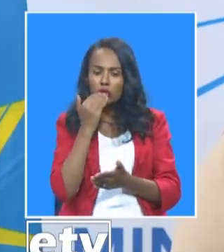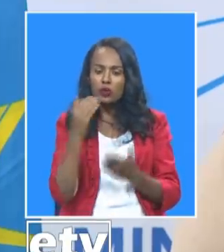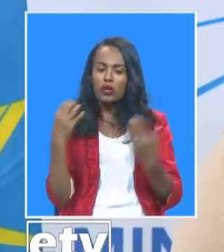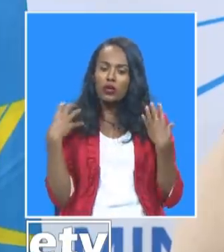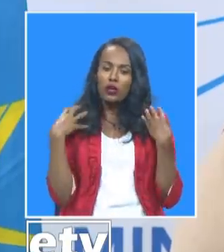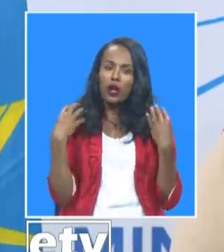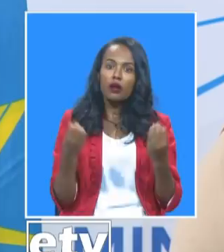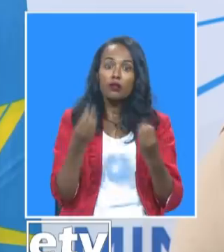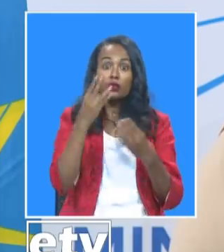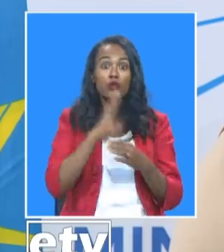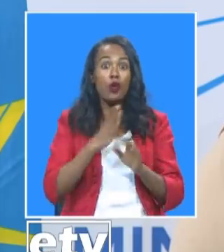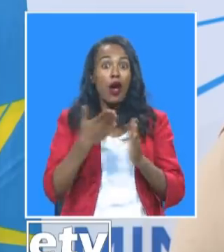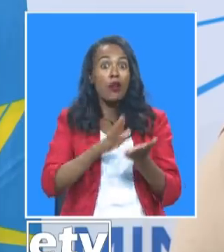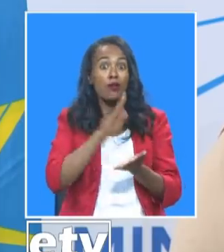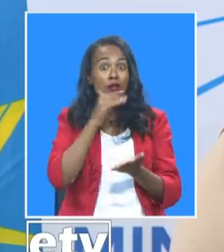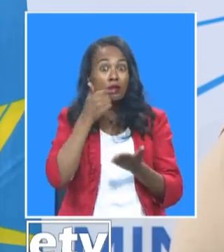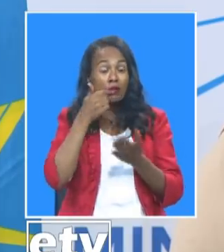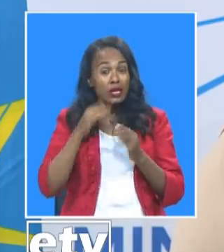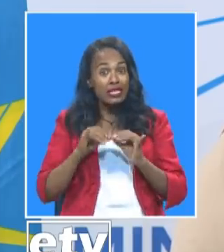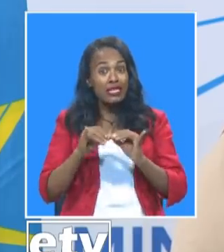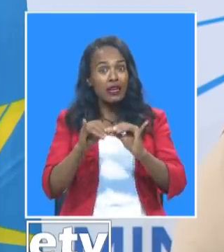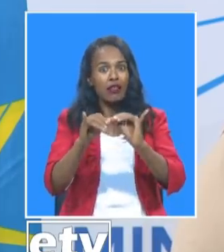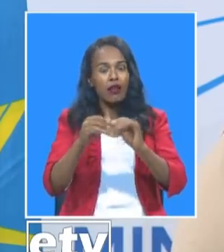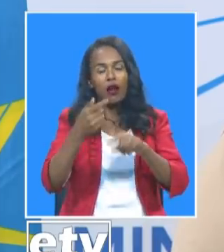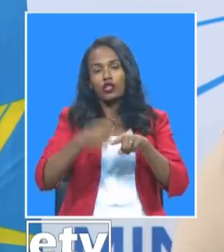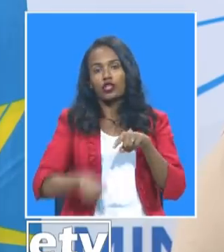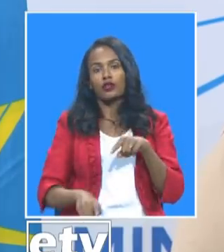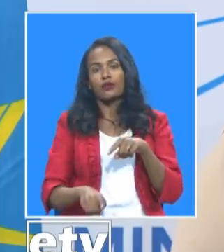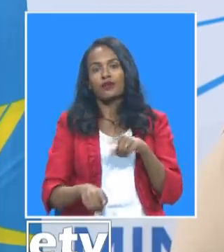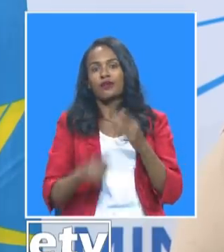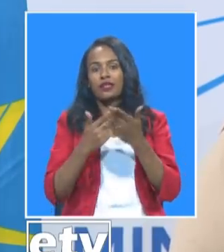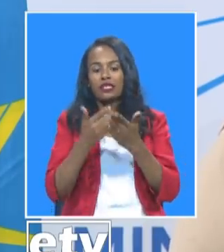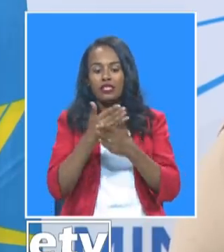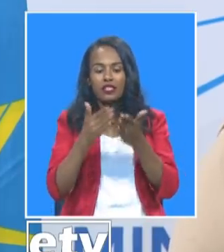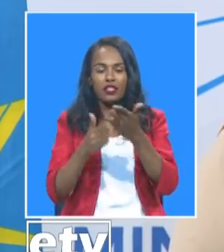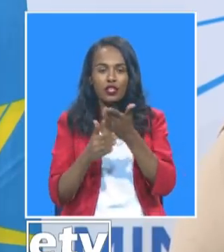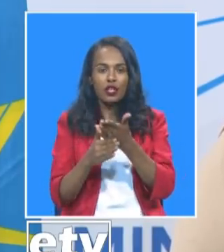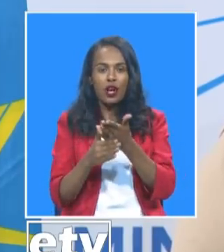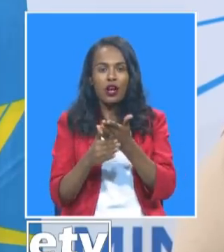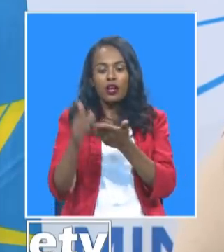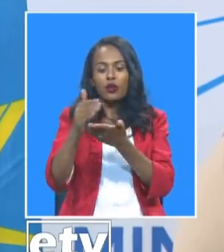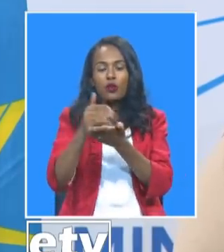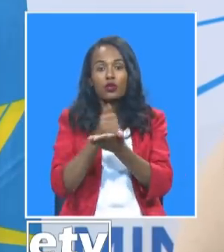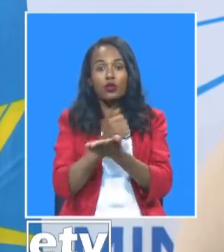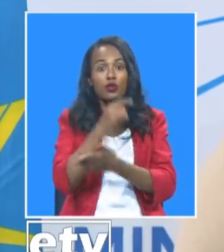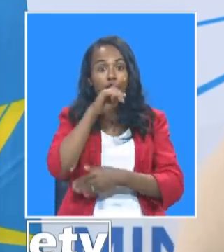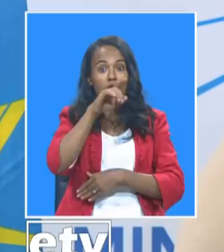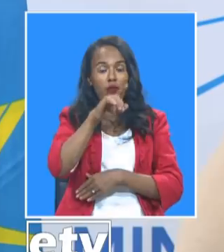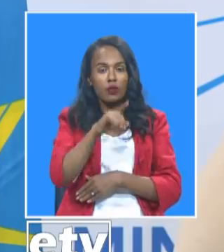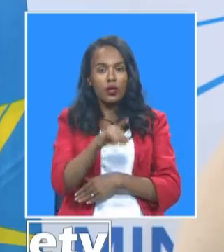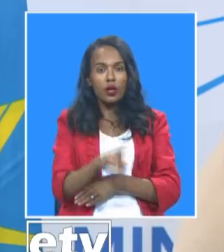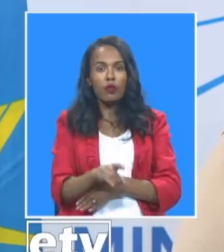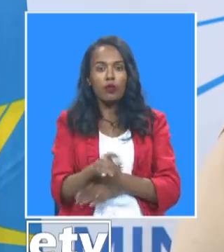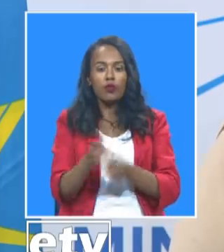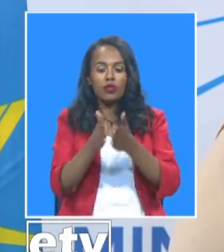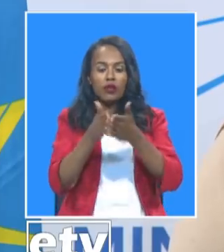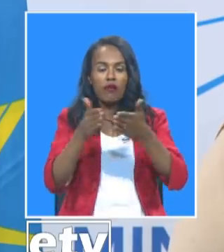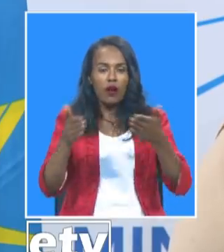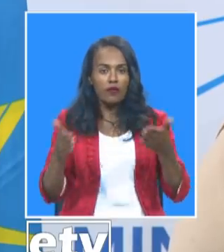ሰው አልሞተብንም እያልን ልንቀጥል አንችልም ማለት ነው። በዛ ደረጃ ሊወሰዱ የሚገቡ